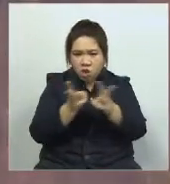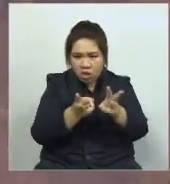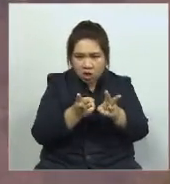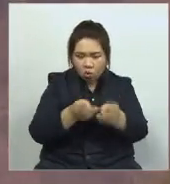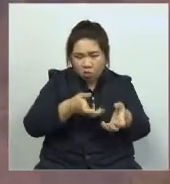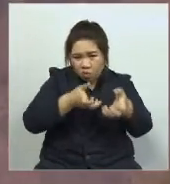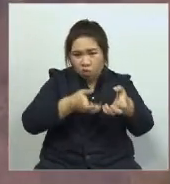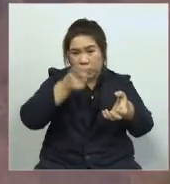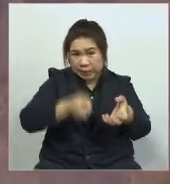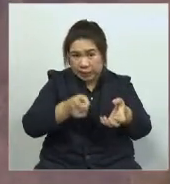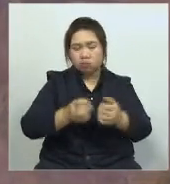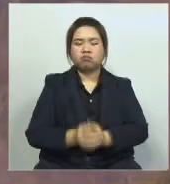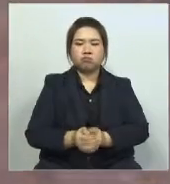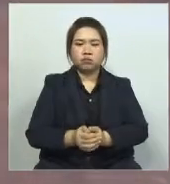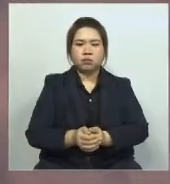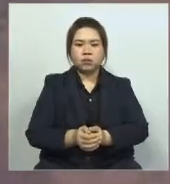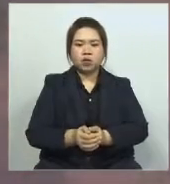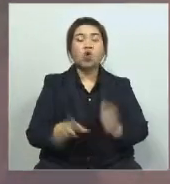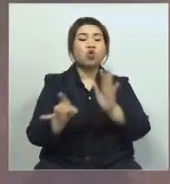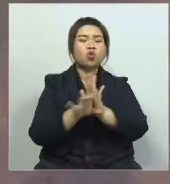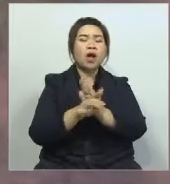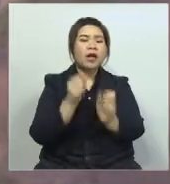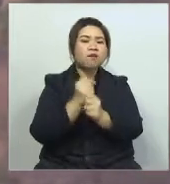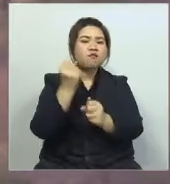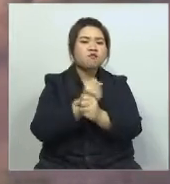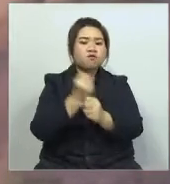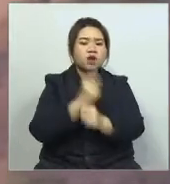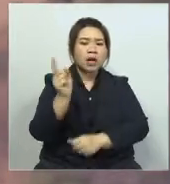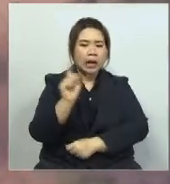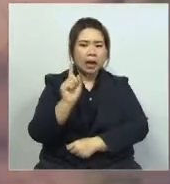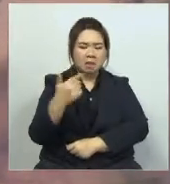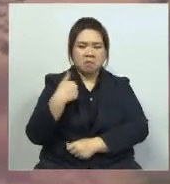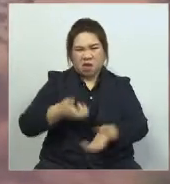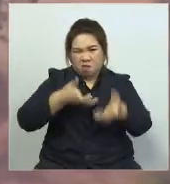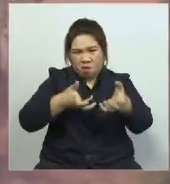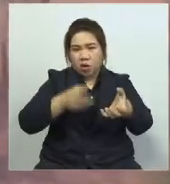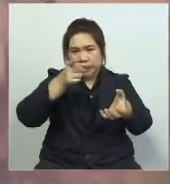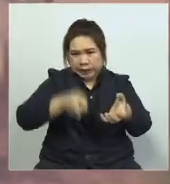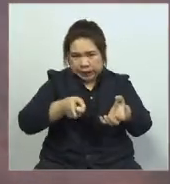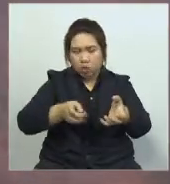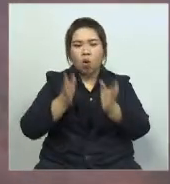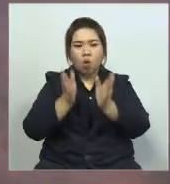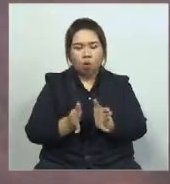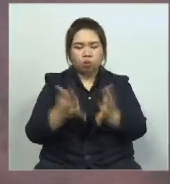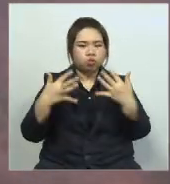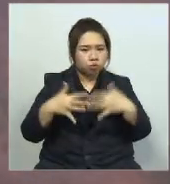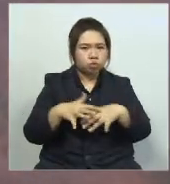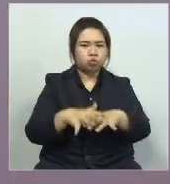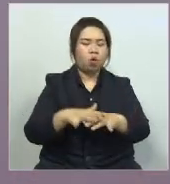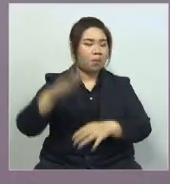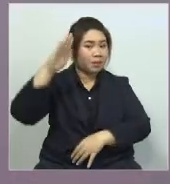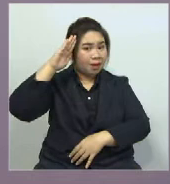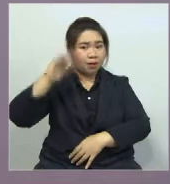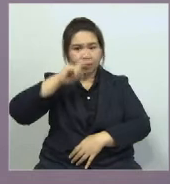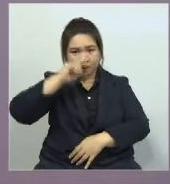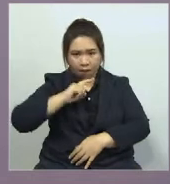วยกระสุนจริงสำหรับภารกิจสุดท้ายของการฝึกในวันนี้เป็นการฝึกด้วยกระสุนจริงมีกำลังพลและยุทธุปกรณ์จากกองทั